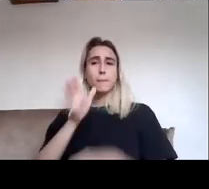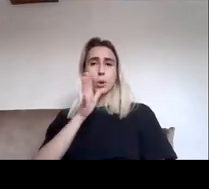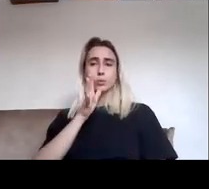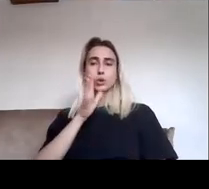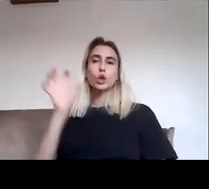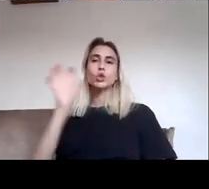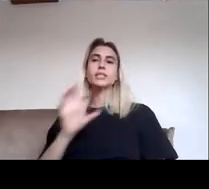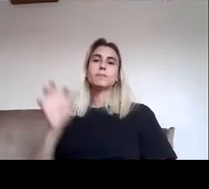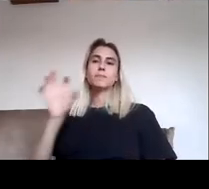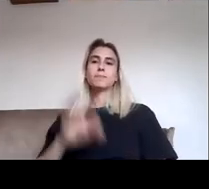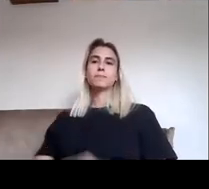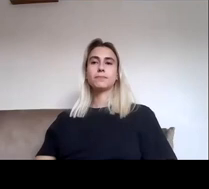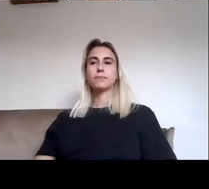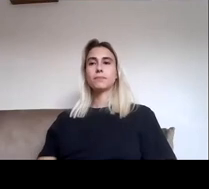Turizm.